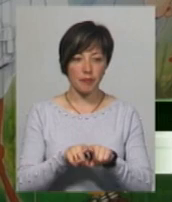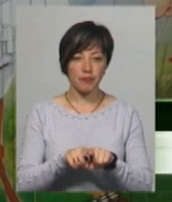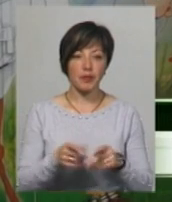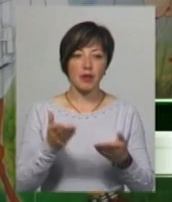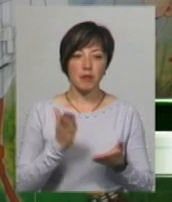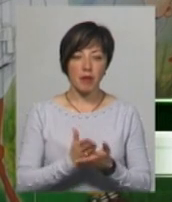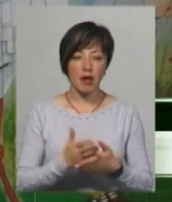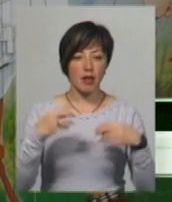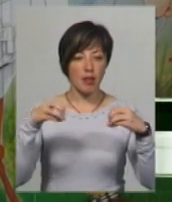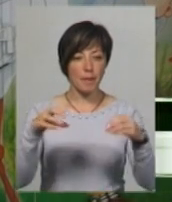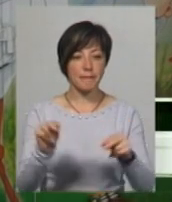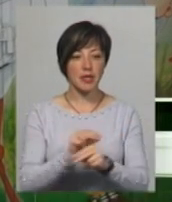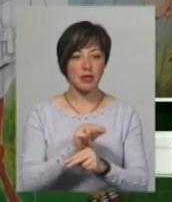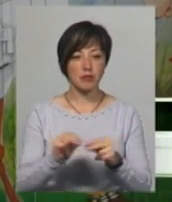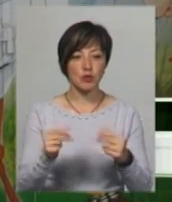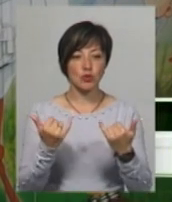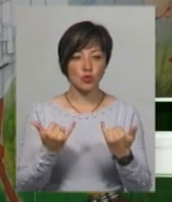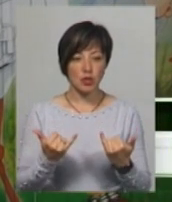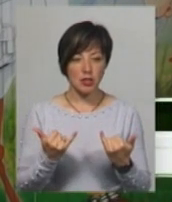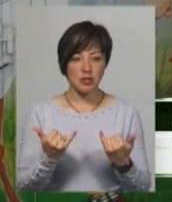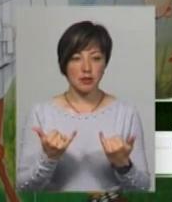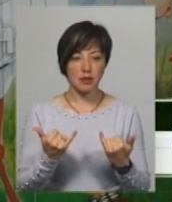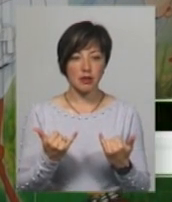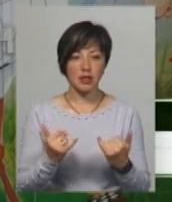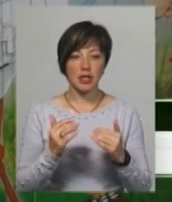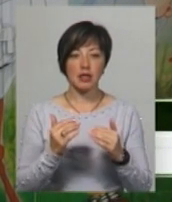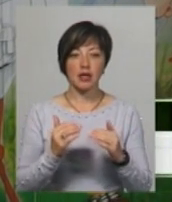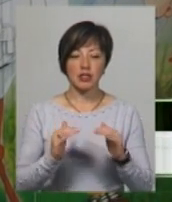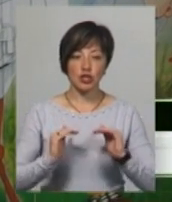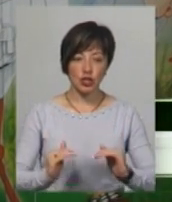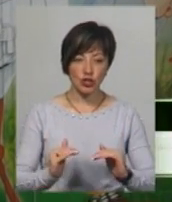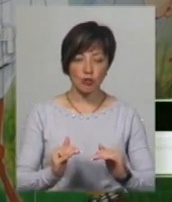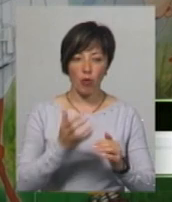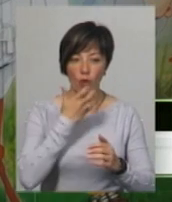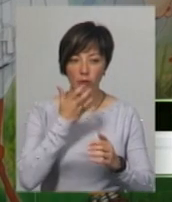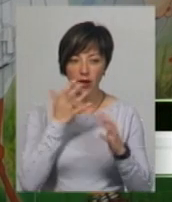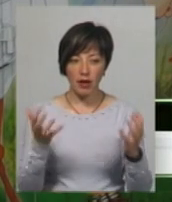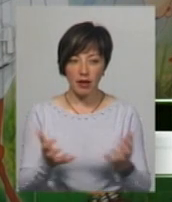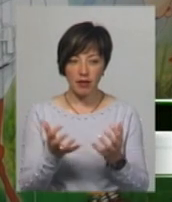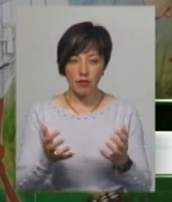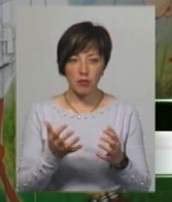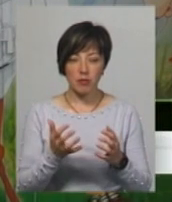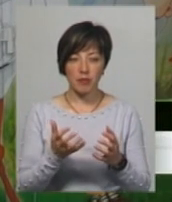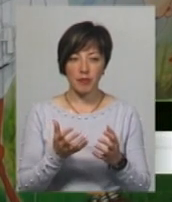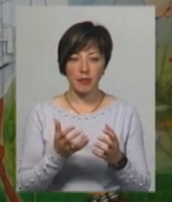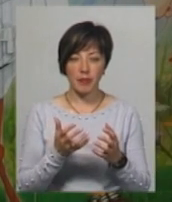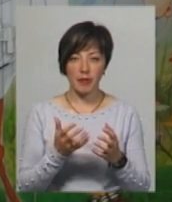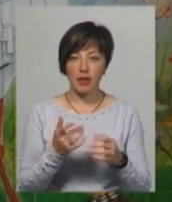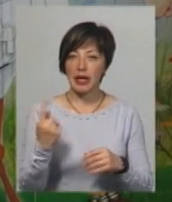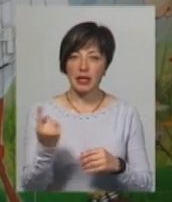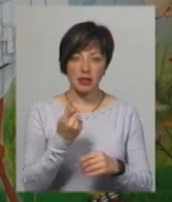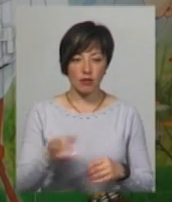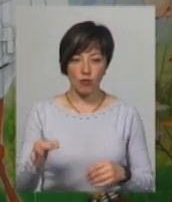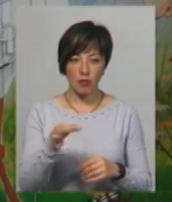лампи фототерапії, причому маємо досить сучасне, яке з нижнім обігрівом, ліжко так зване для фототерапії, яке єдине в нас в